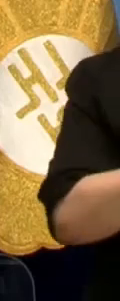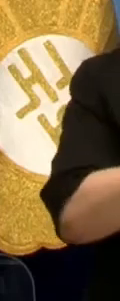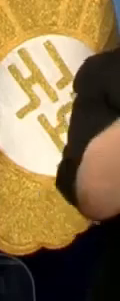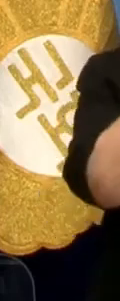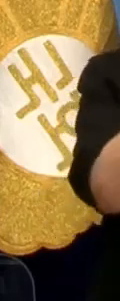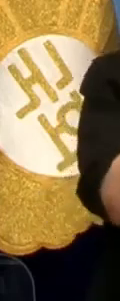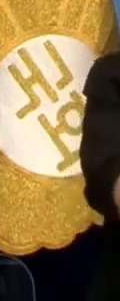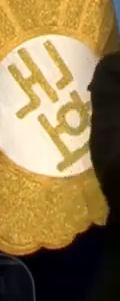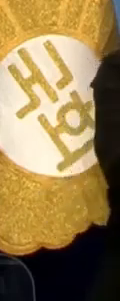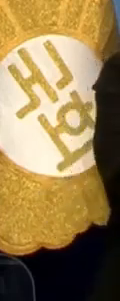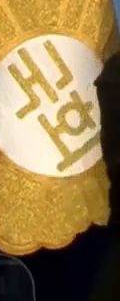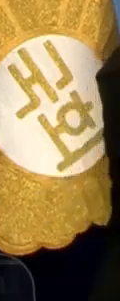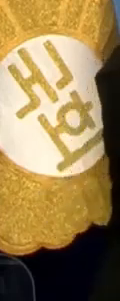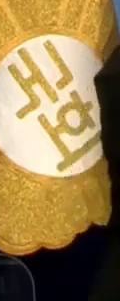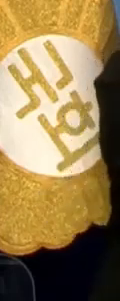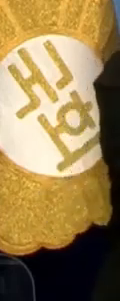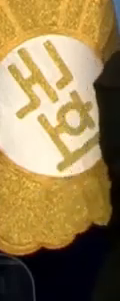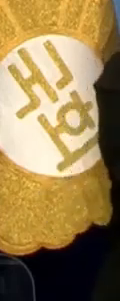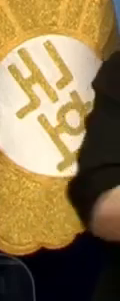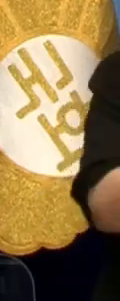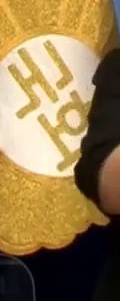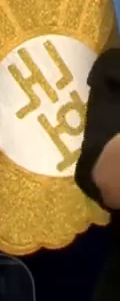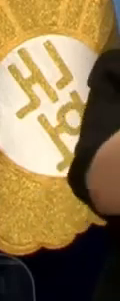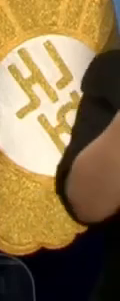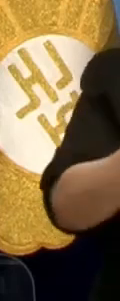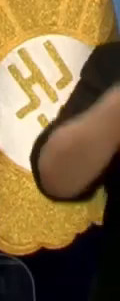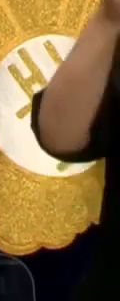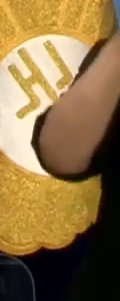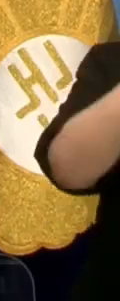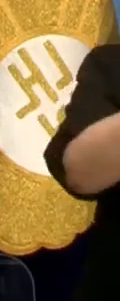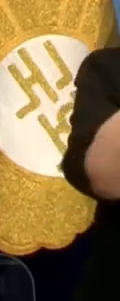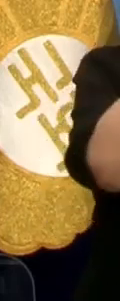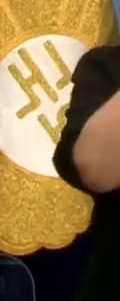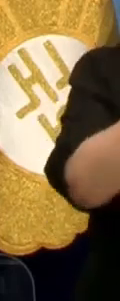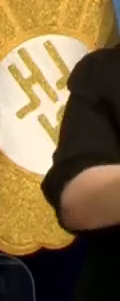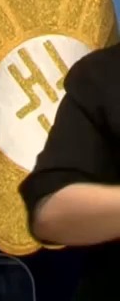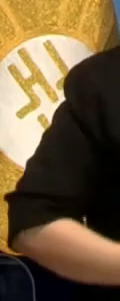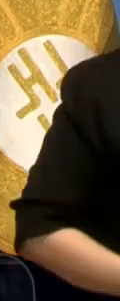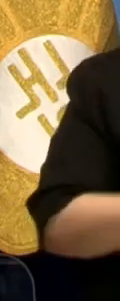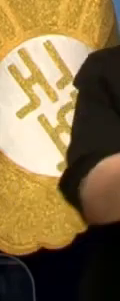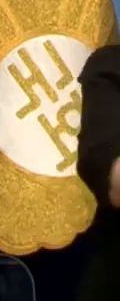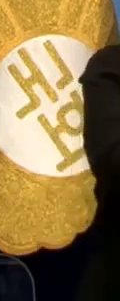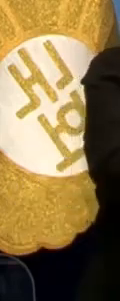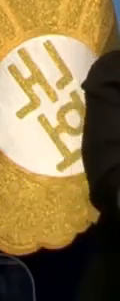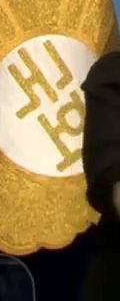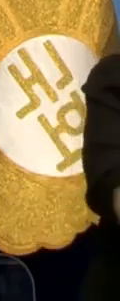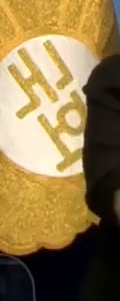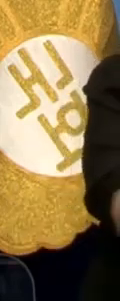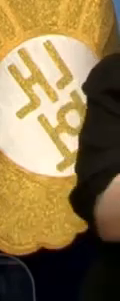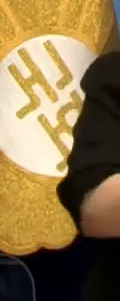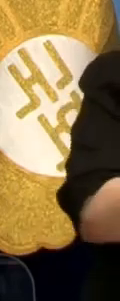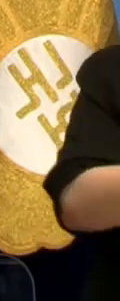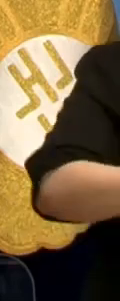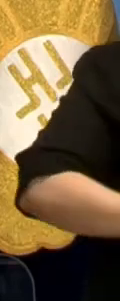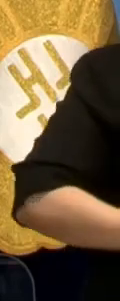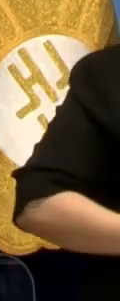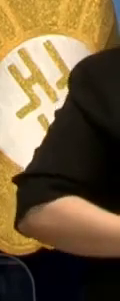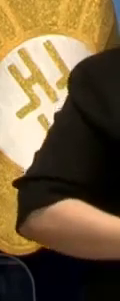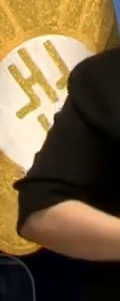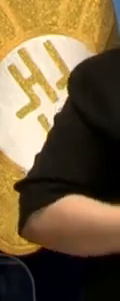소액의 기본소득에서 고액으로 가는 방식도 있지만 특정 부분에 대해서는